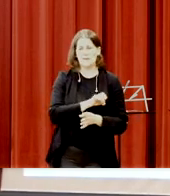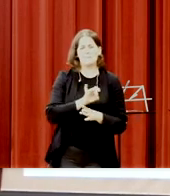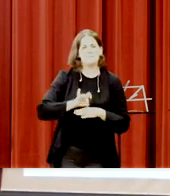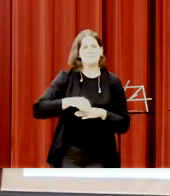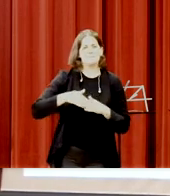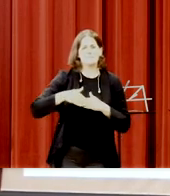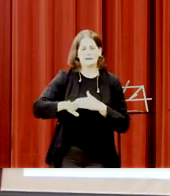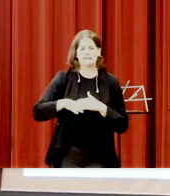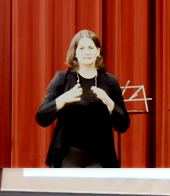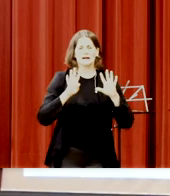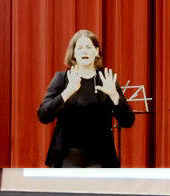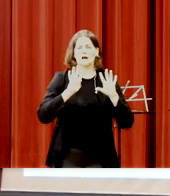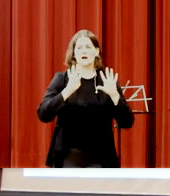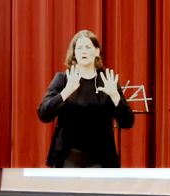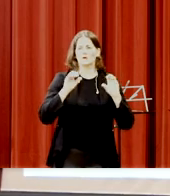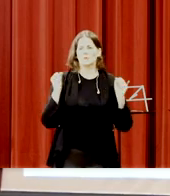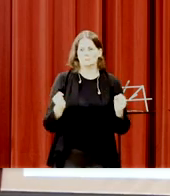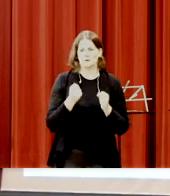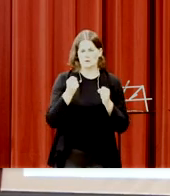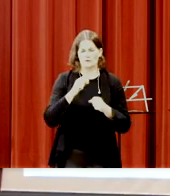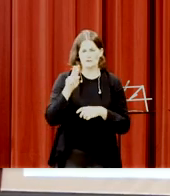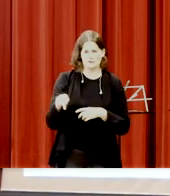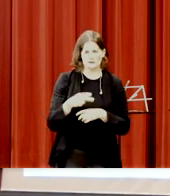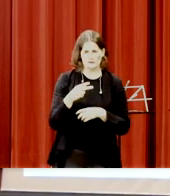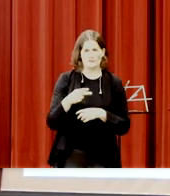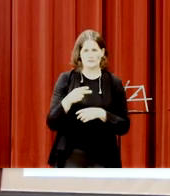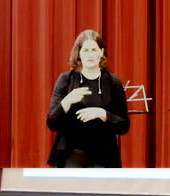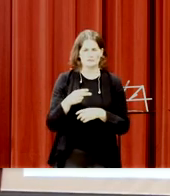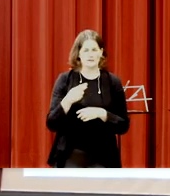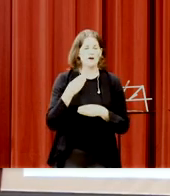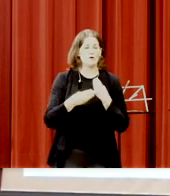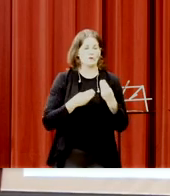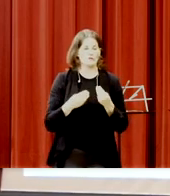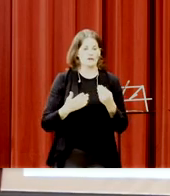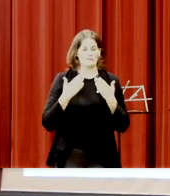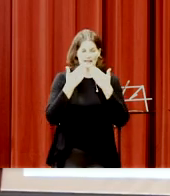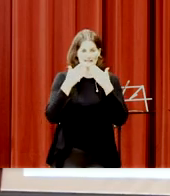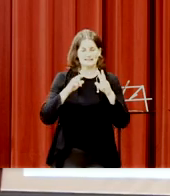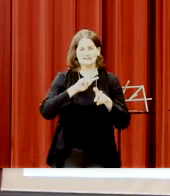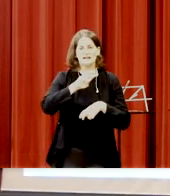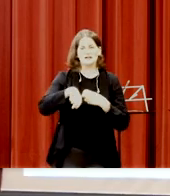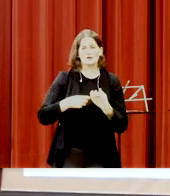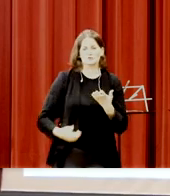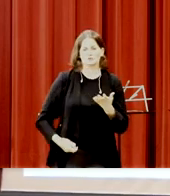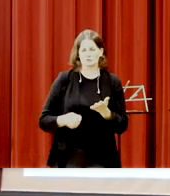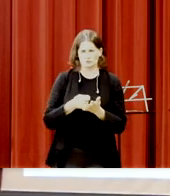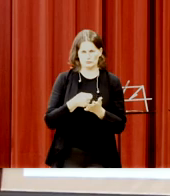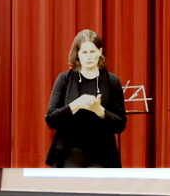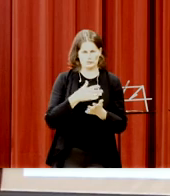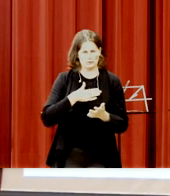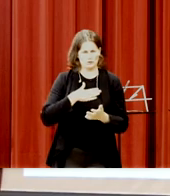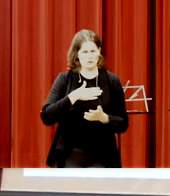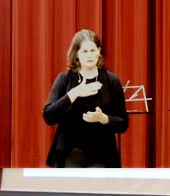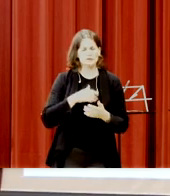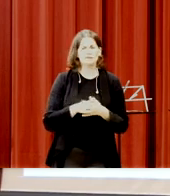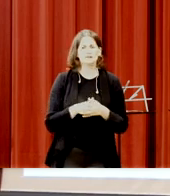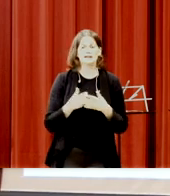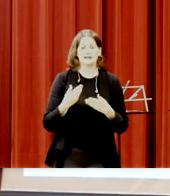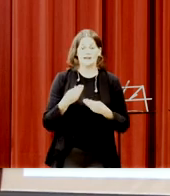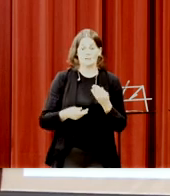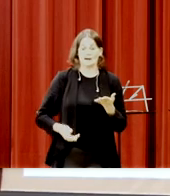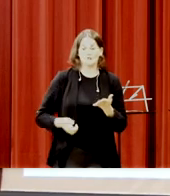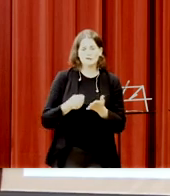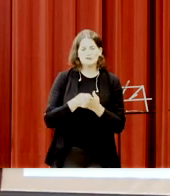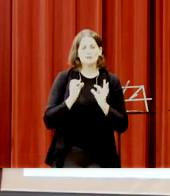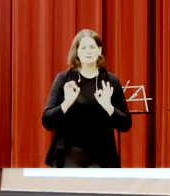aquesta, doncs, al final saldarem un deute històric que crec que la universitat té amb la facultat. Més